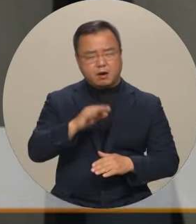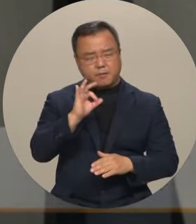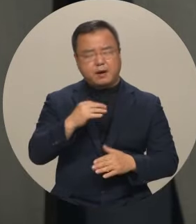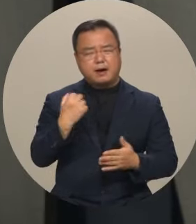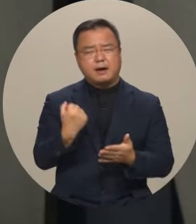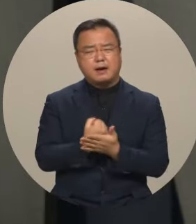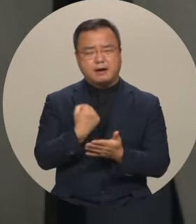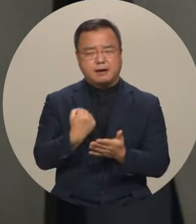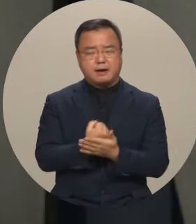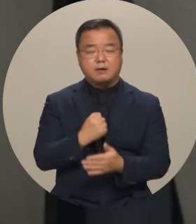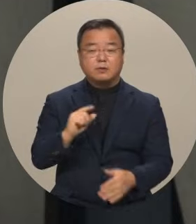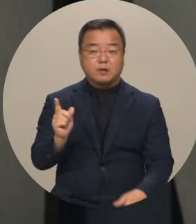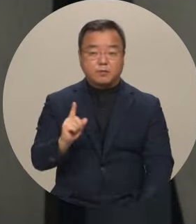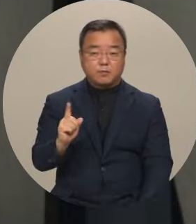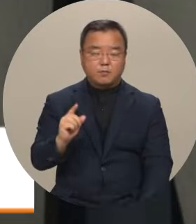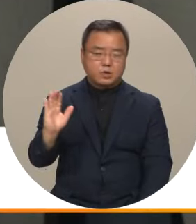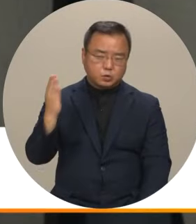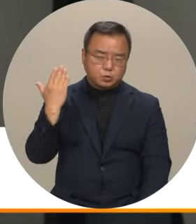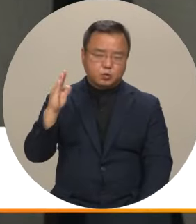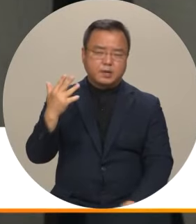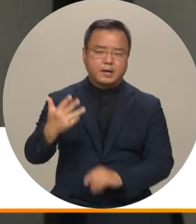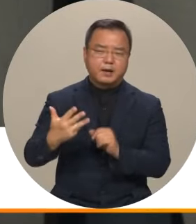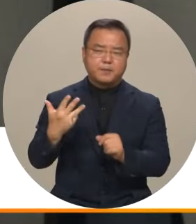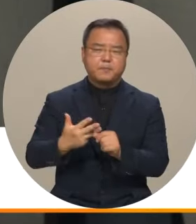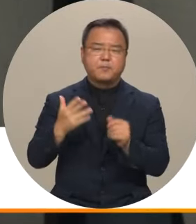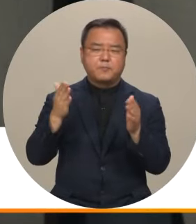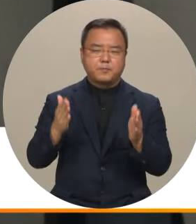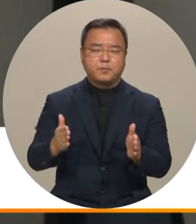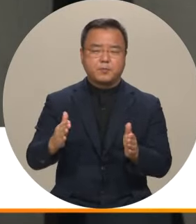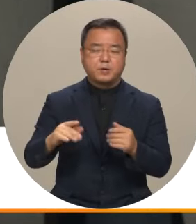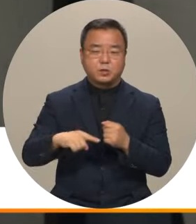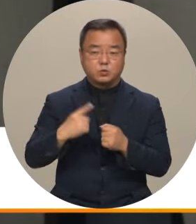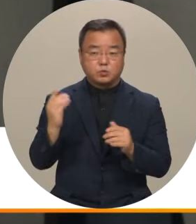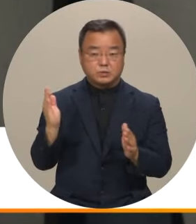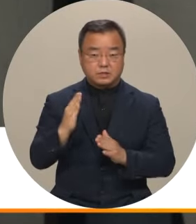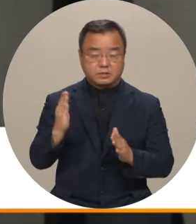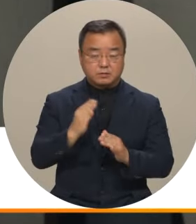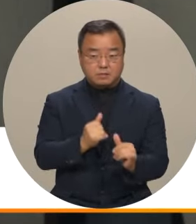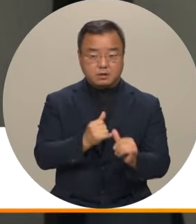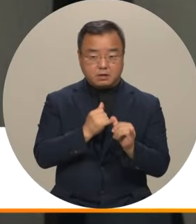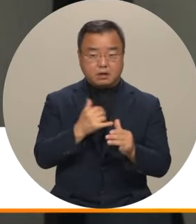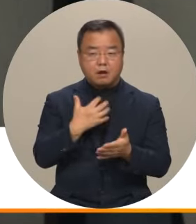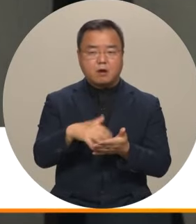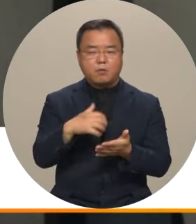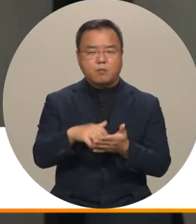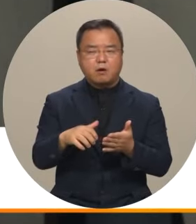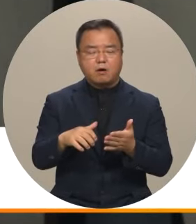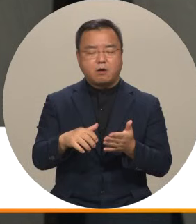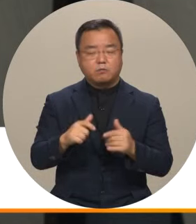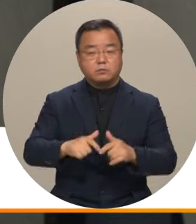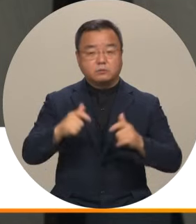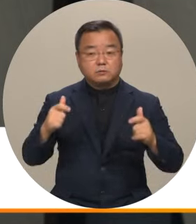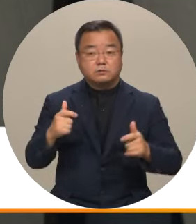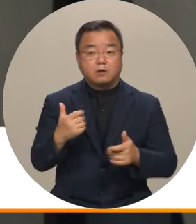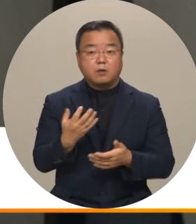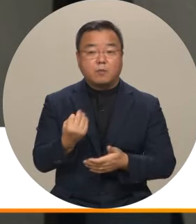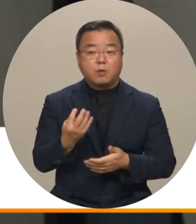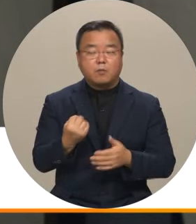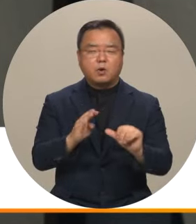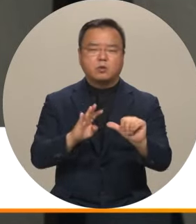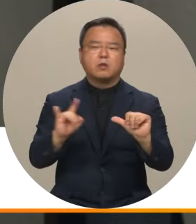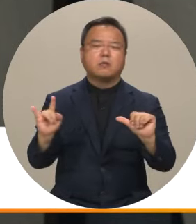하나가 최근 8년 동안 우리 초등학생들의 자살률이 다섯 배가량 증가했다 그리고